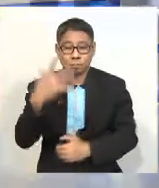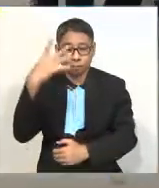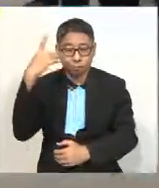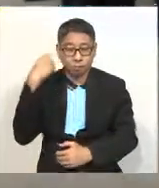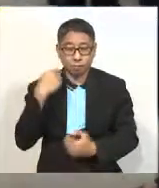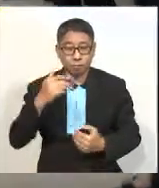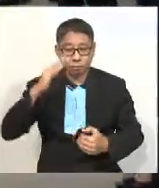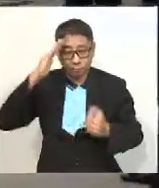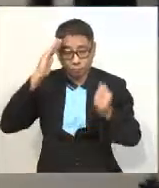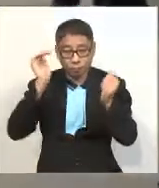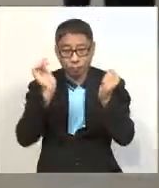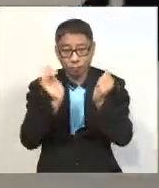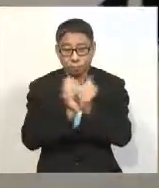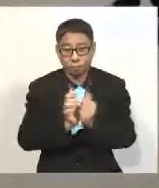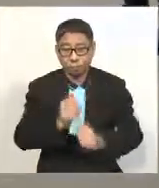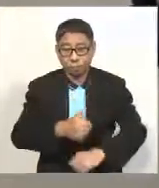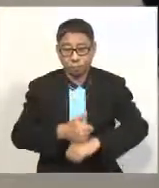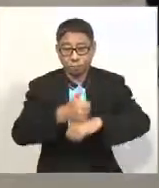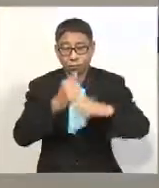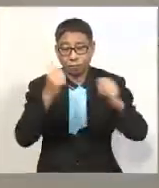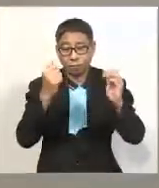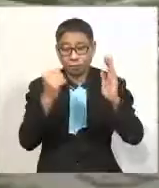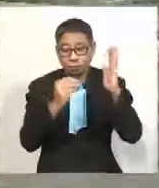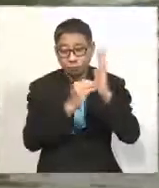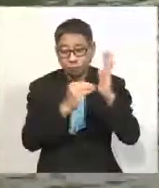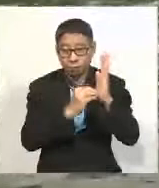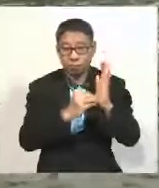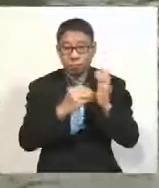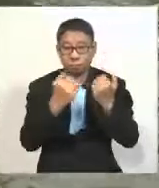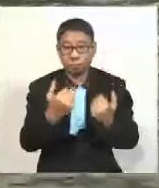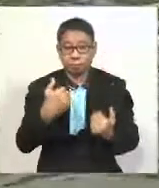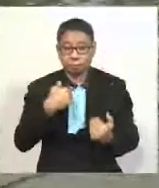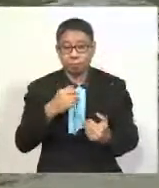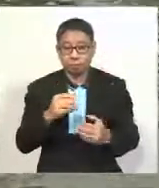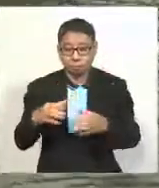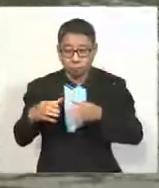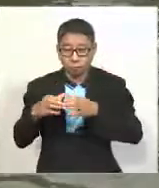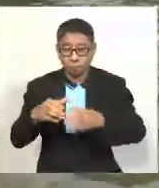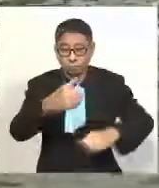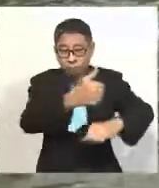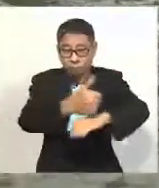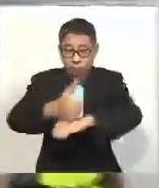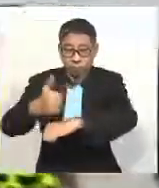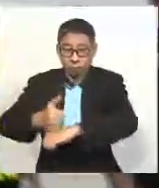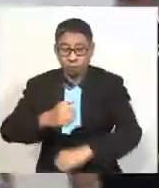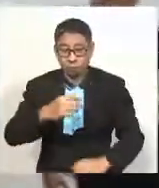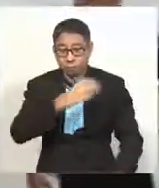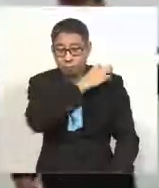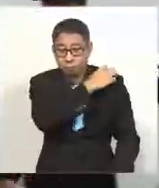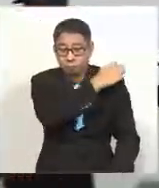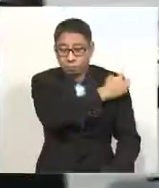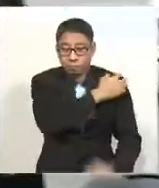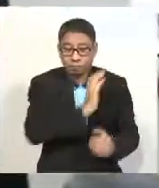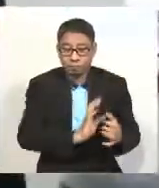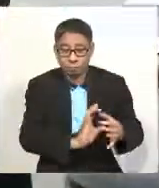ด้วยเมื่อวานนี้พลตำรวจเอกอัศวินขวัญเมืองผู้ว่าราชการกรุงเทพมหานครได้นำคณะผู้บริหารข้าราชการและเจ้